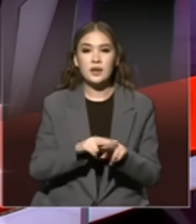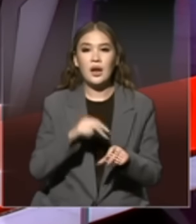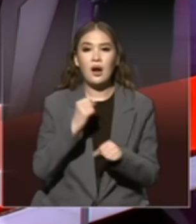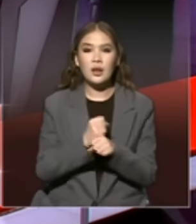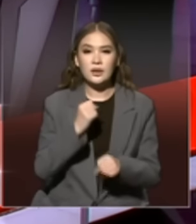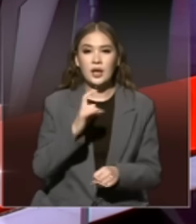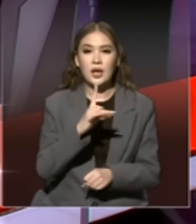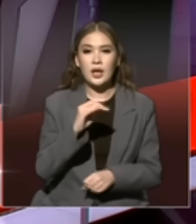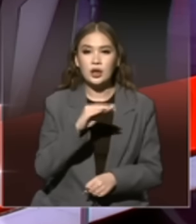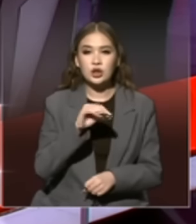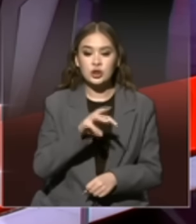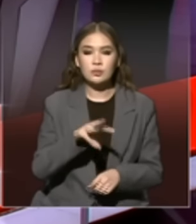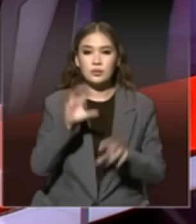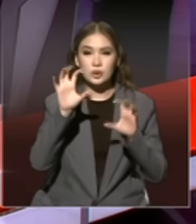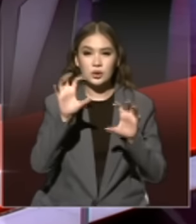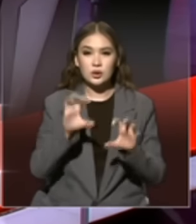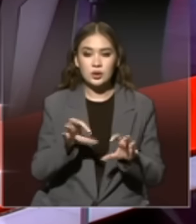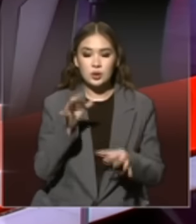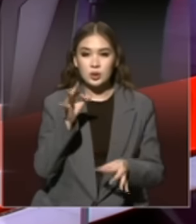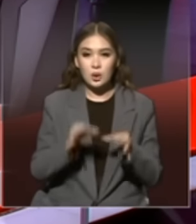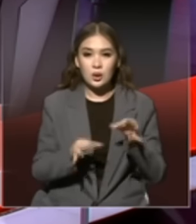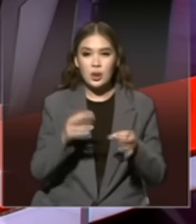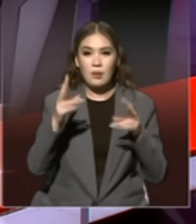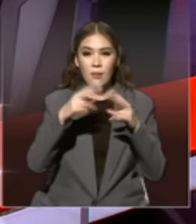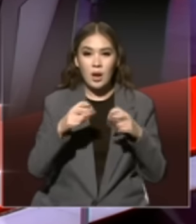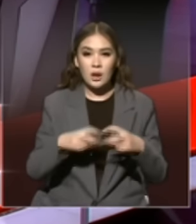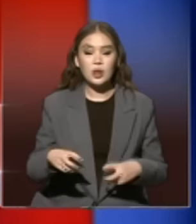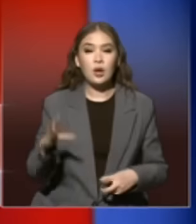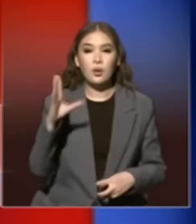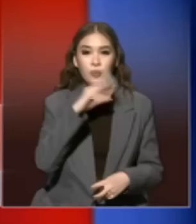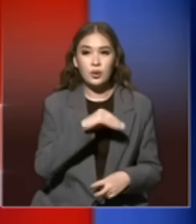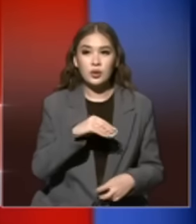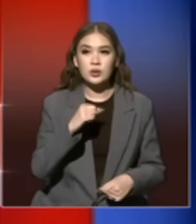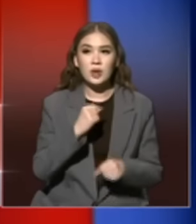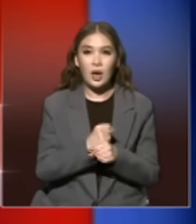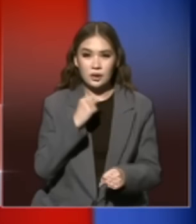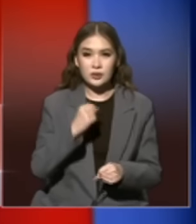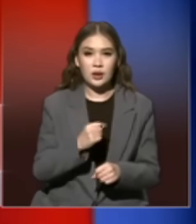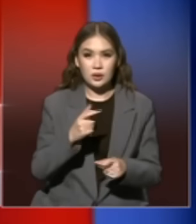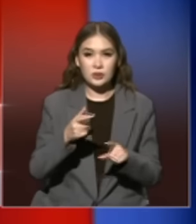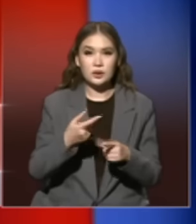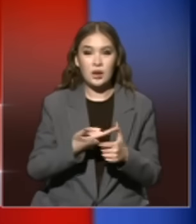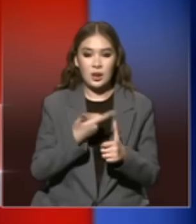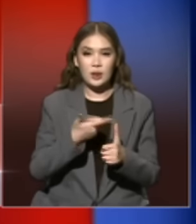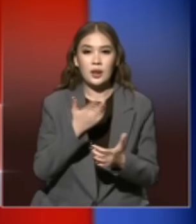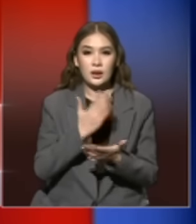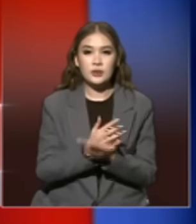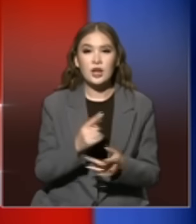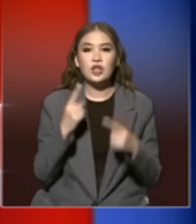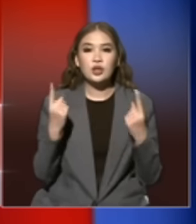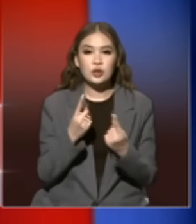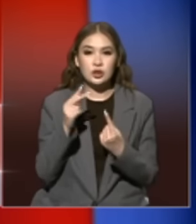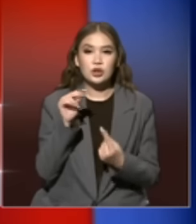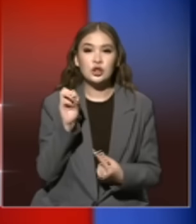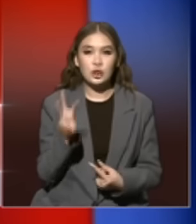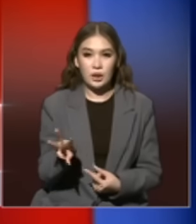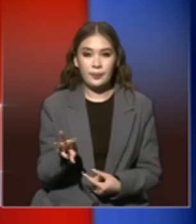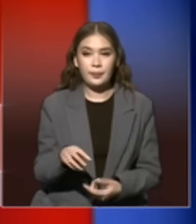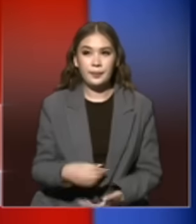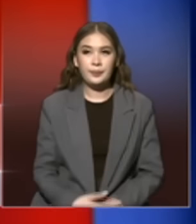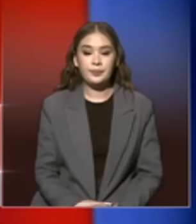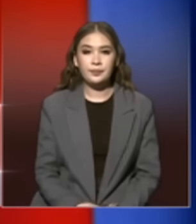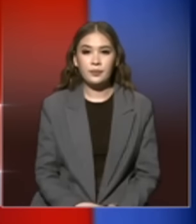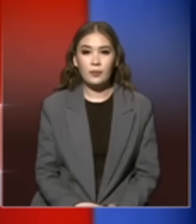режимде сотталғаннан кейін бақылауда болады. Қатаң өзі аты айтып тұр ғой мысалы, жеңілге қарағанда. Сол іште